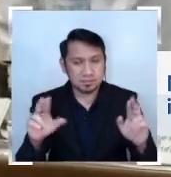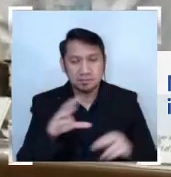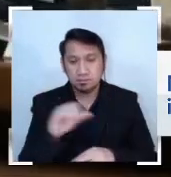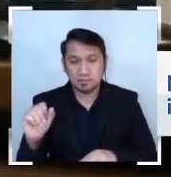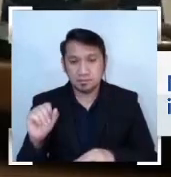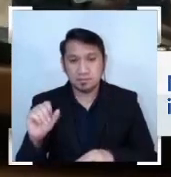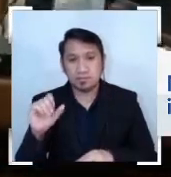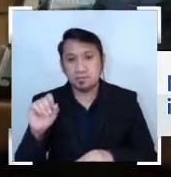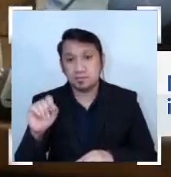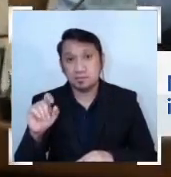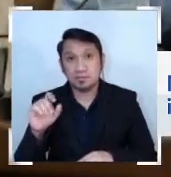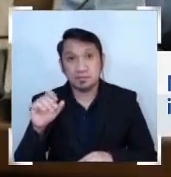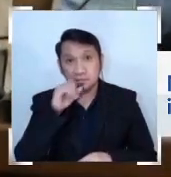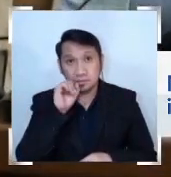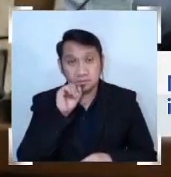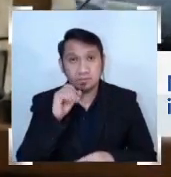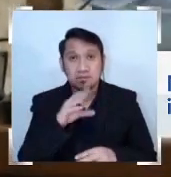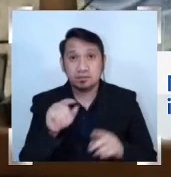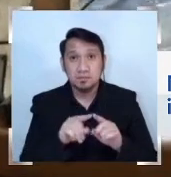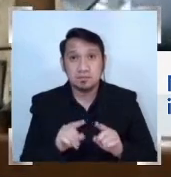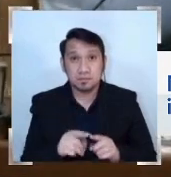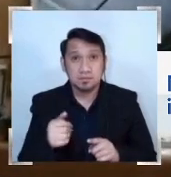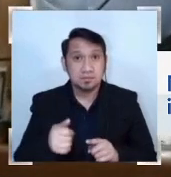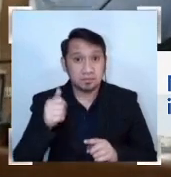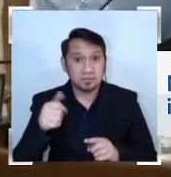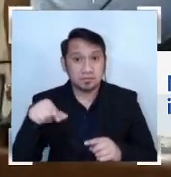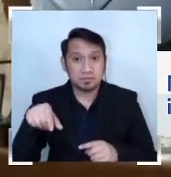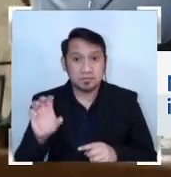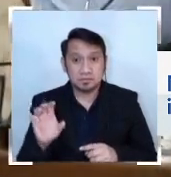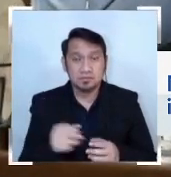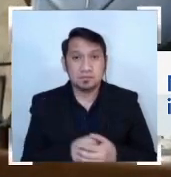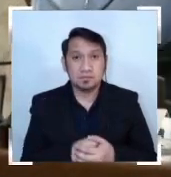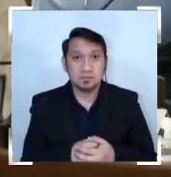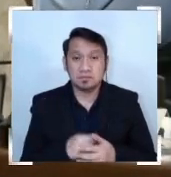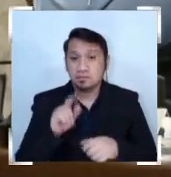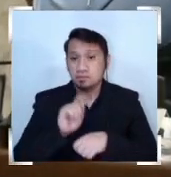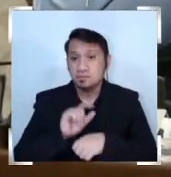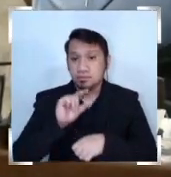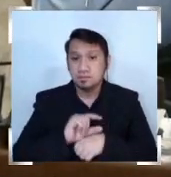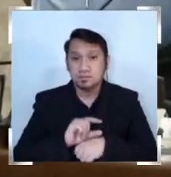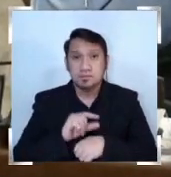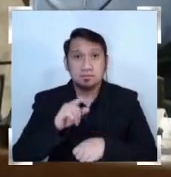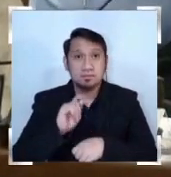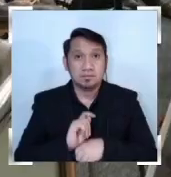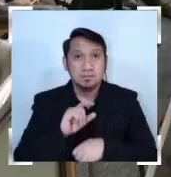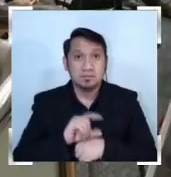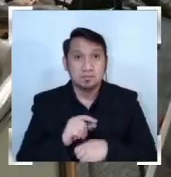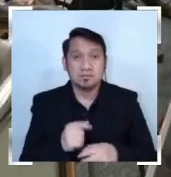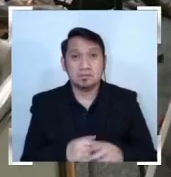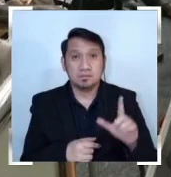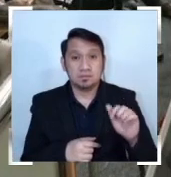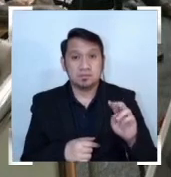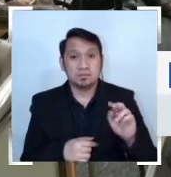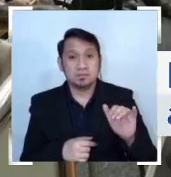Naiproklama na rin ang iba pang nanalong kandidato sa Quezon City. Sa Taguig naman, wagi sa pagka-alkalde si Lani Cayetano.